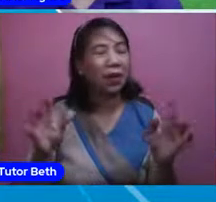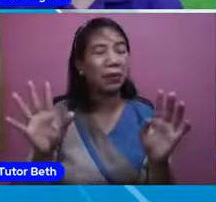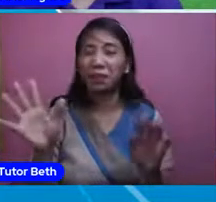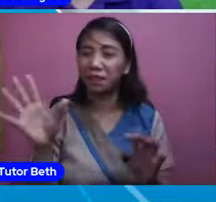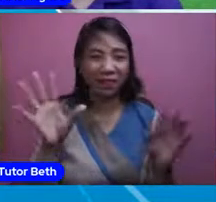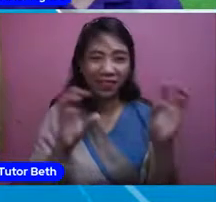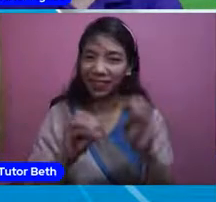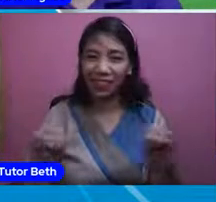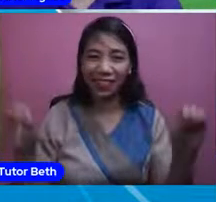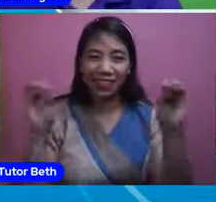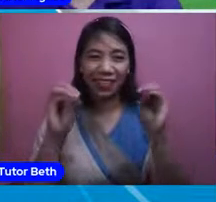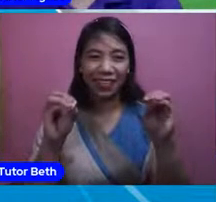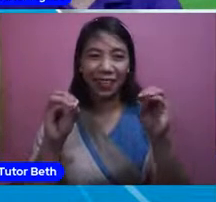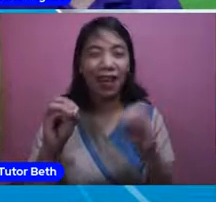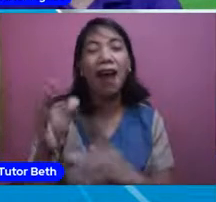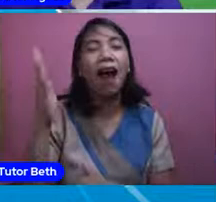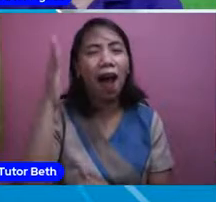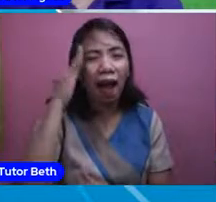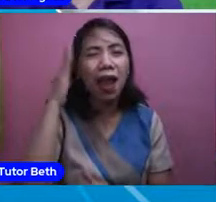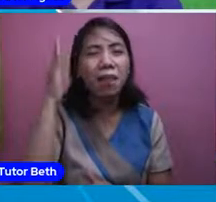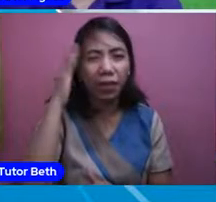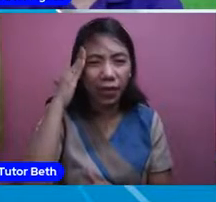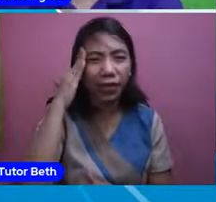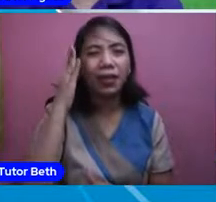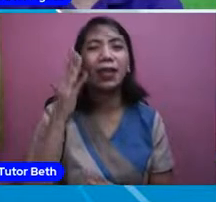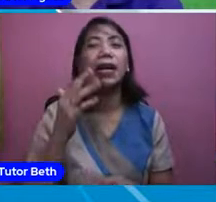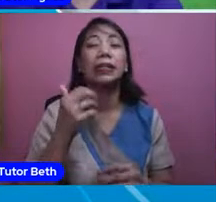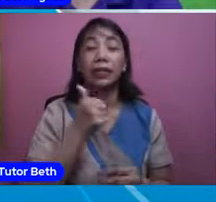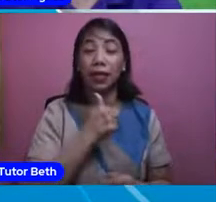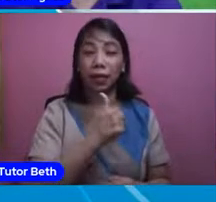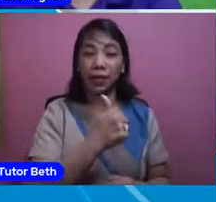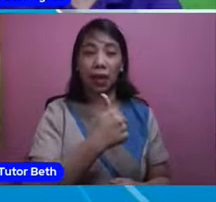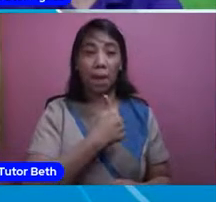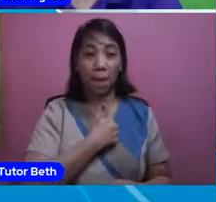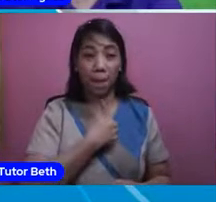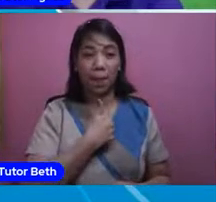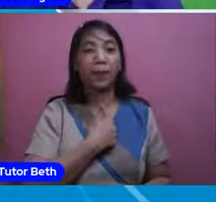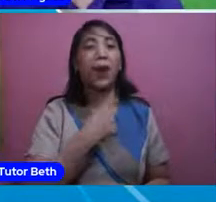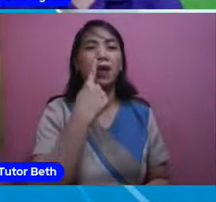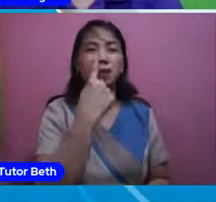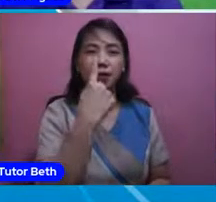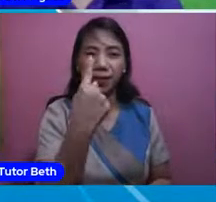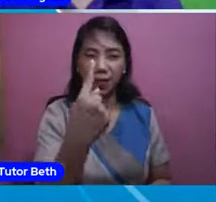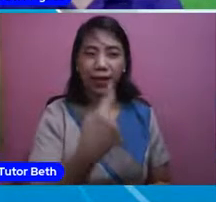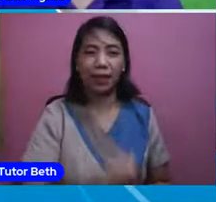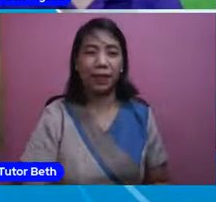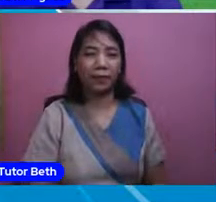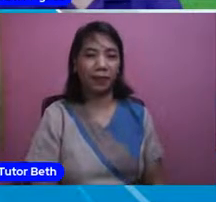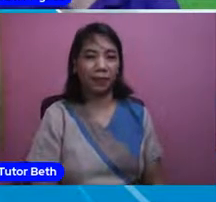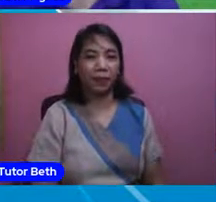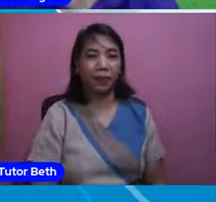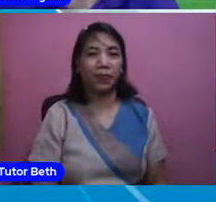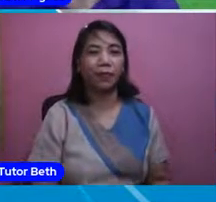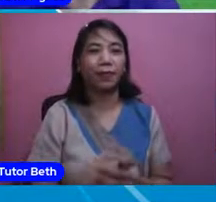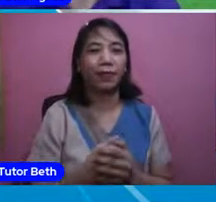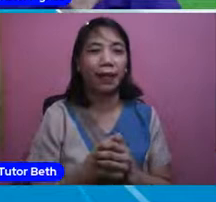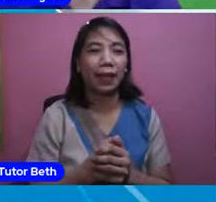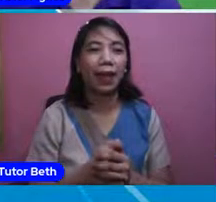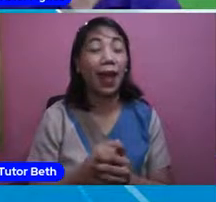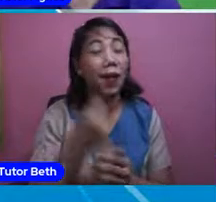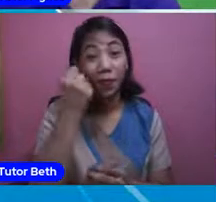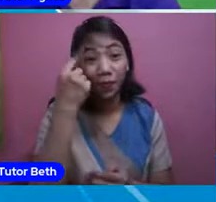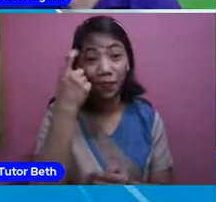pinapakita niya sa nanay at tatay niya na kaya niya ng kumain mag-isa. May pindihan?